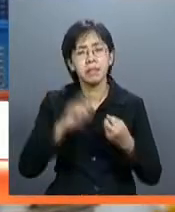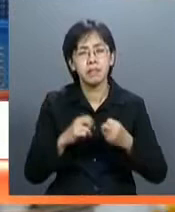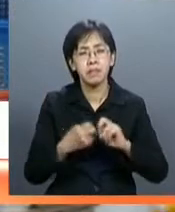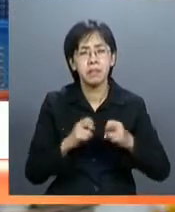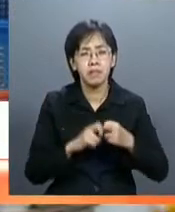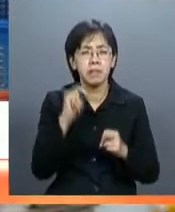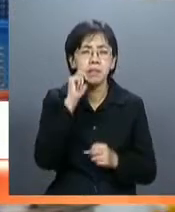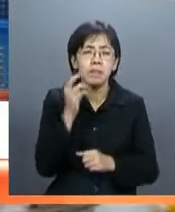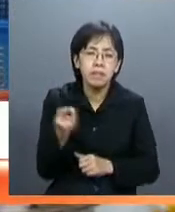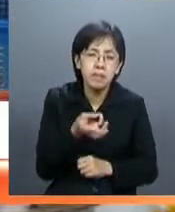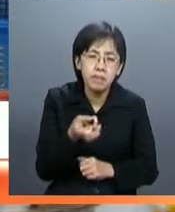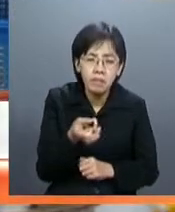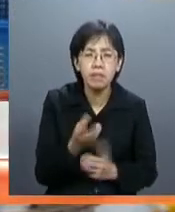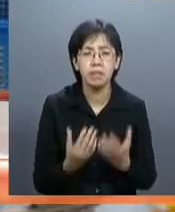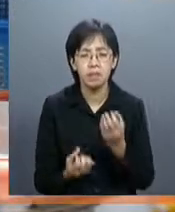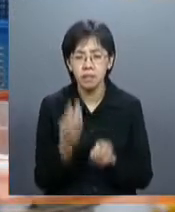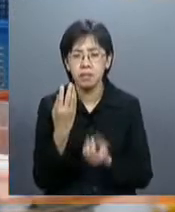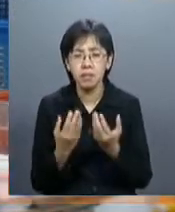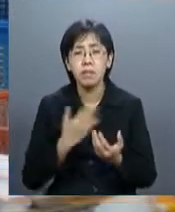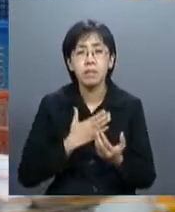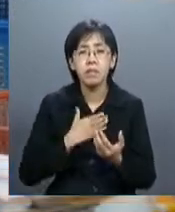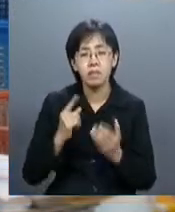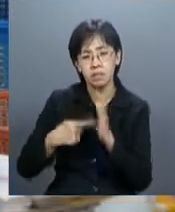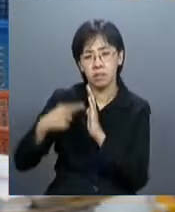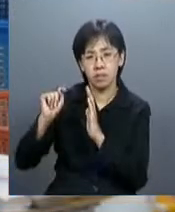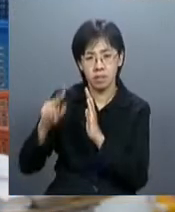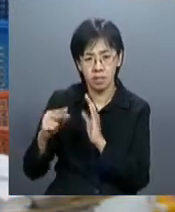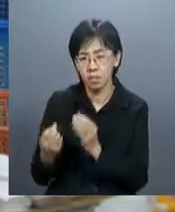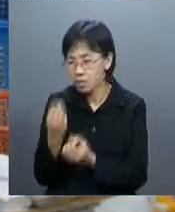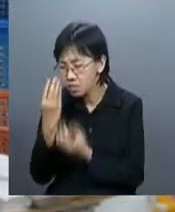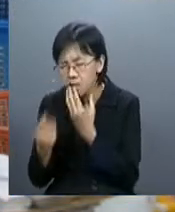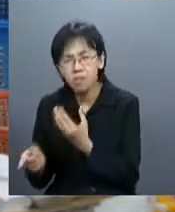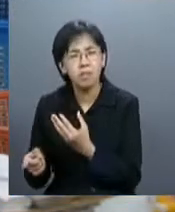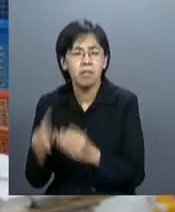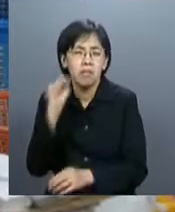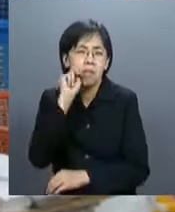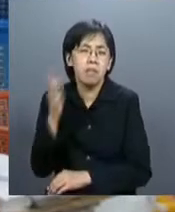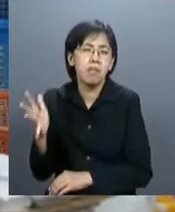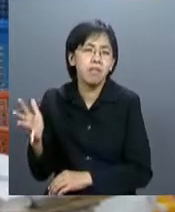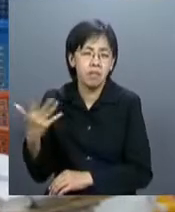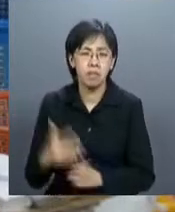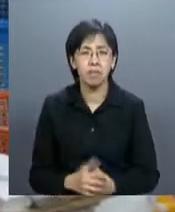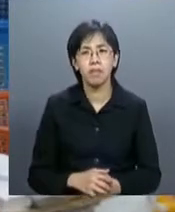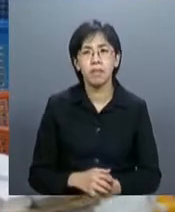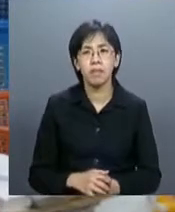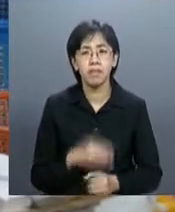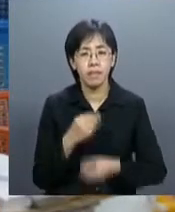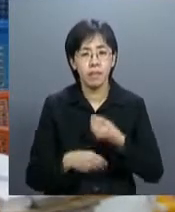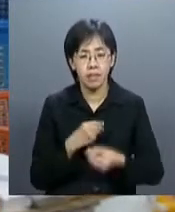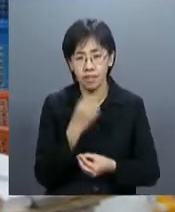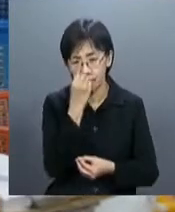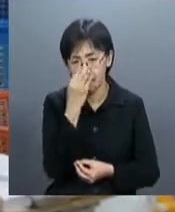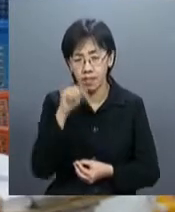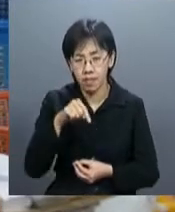ำไม่ค่อยมีสวนป้าแมวอยู่ที่ปทุมธานีตอนนี้น้ำมันเริ่มไม่มีแล้ว แม่ค้ารายนี้ขายดอกไม้ที่